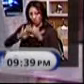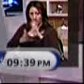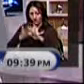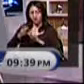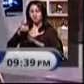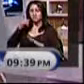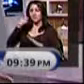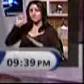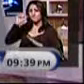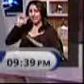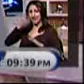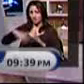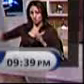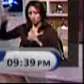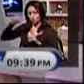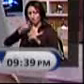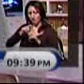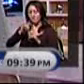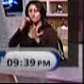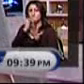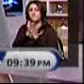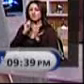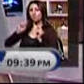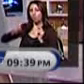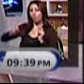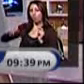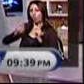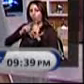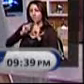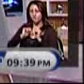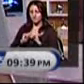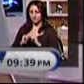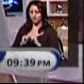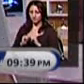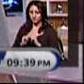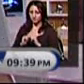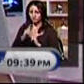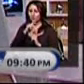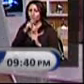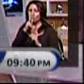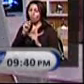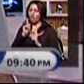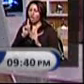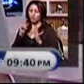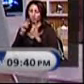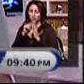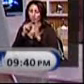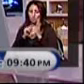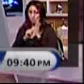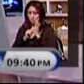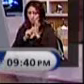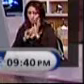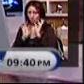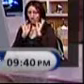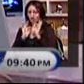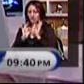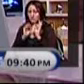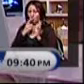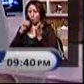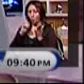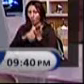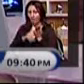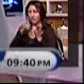أنا أنت عملت إعلان دستوري نسفت الدستور والقانون ولم تفي يا سيد مرسي بأي وعد قطعته على